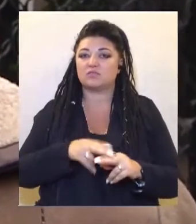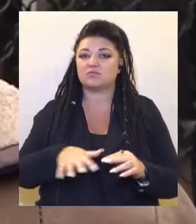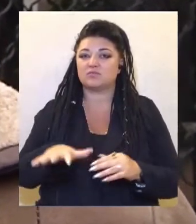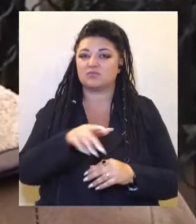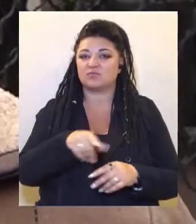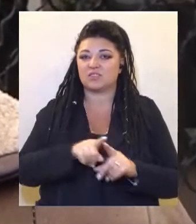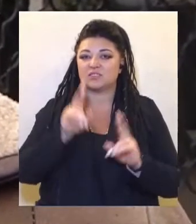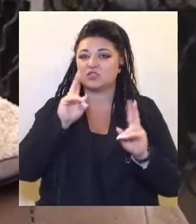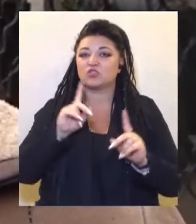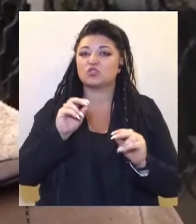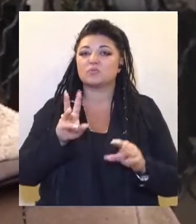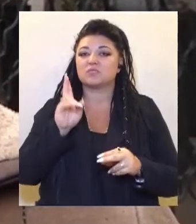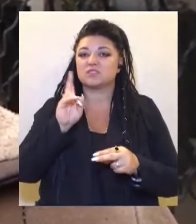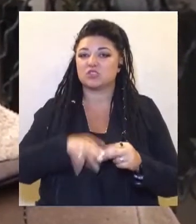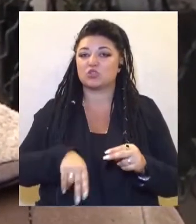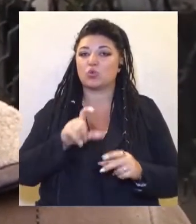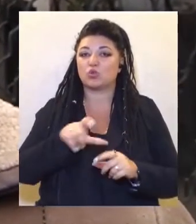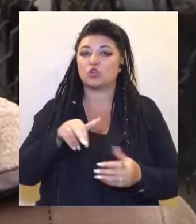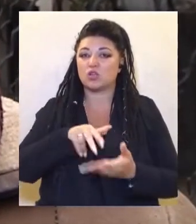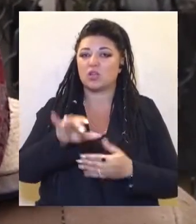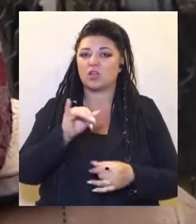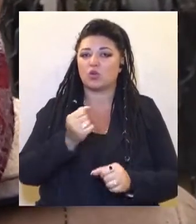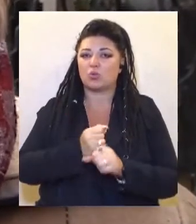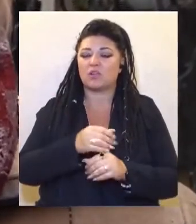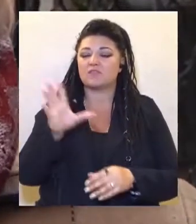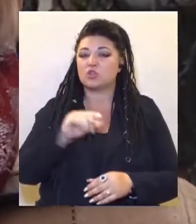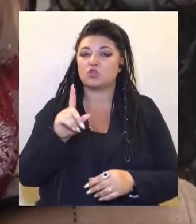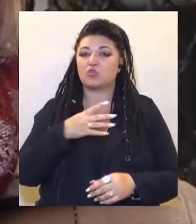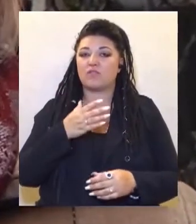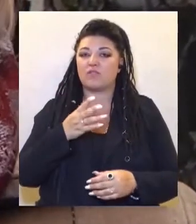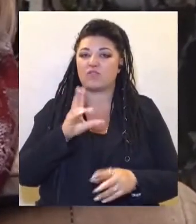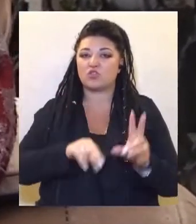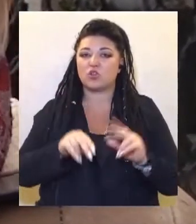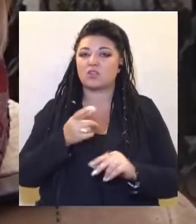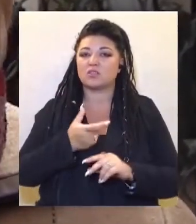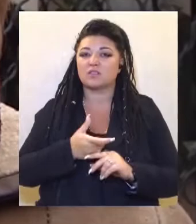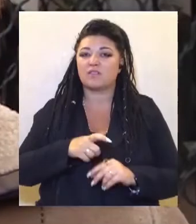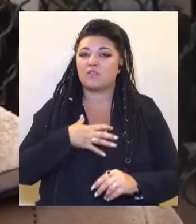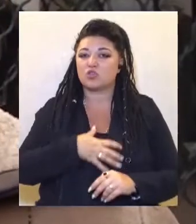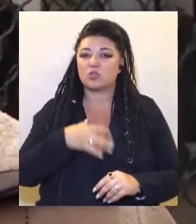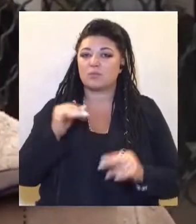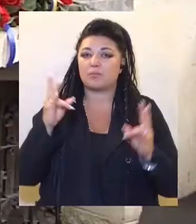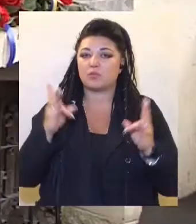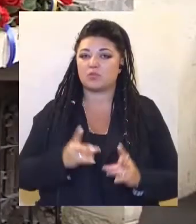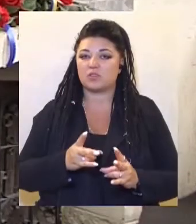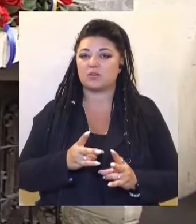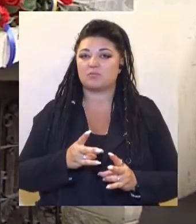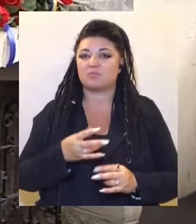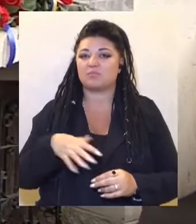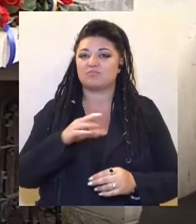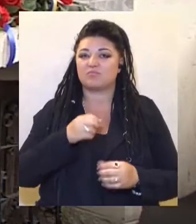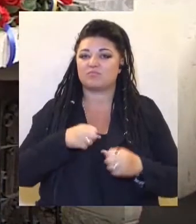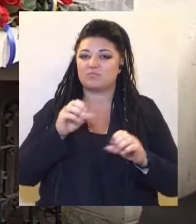скінчиться. Люди йшли і робили те, що вважали за важливе, за потрібне, то, без чого вони б не мислили собі подальше життя. За